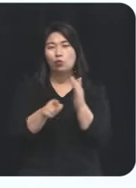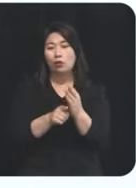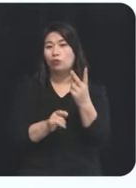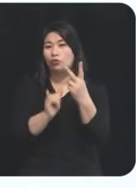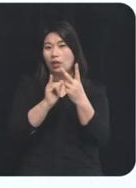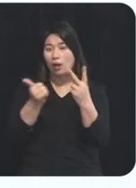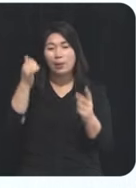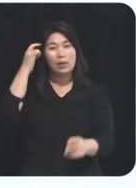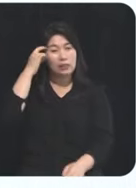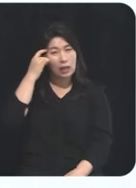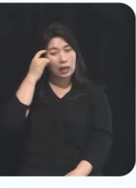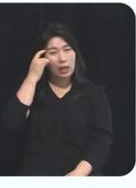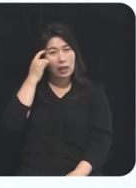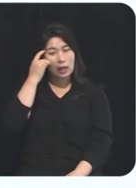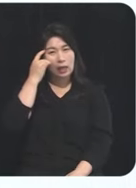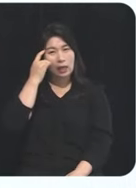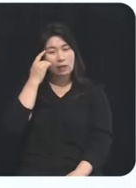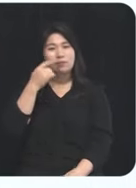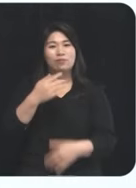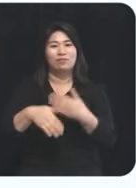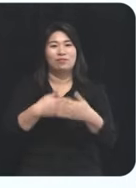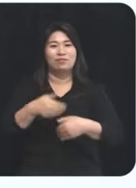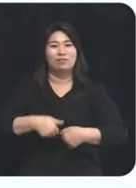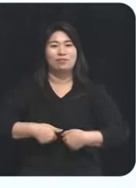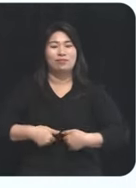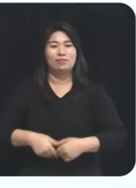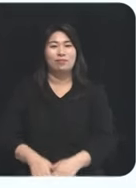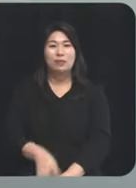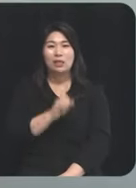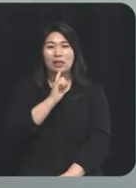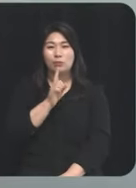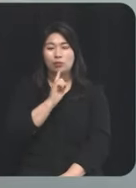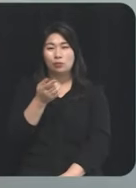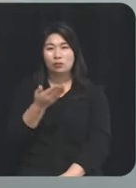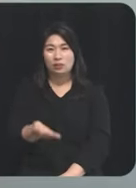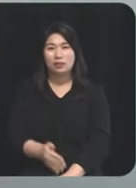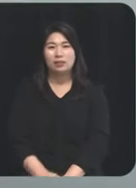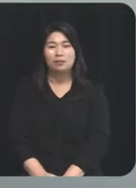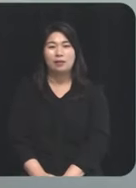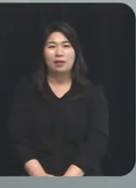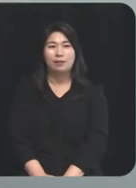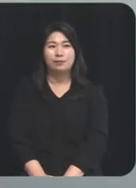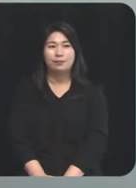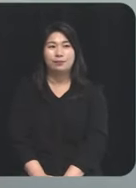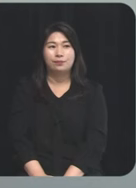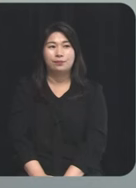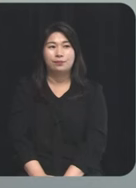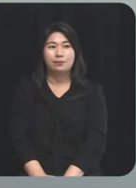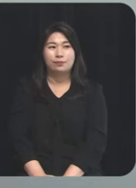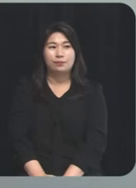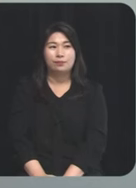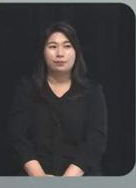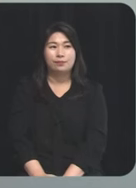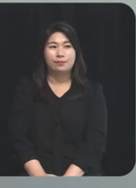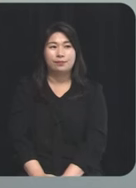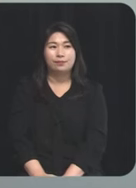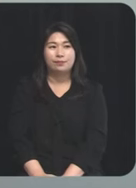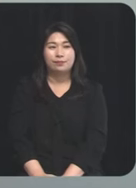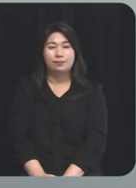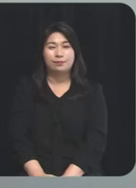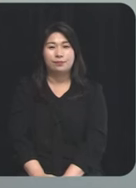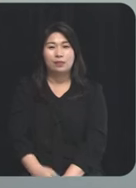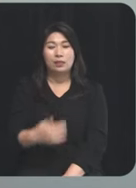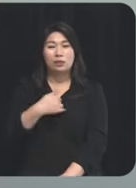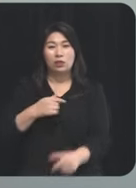해법을 들어볼 텐데요. 이번에는 각 1분 드리도록 하겠습니다. 문대림 후보 먼저 말씀을 해주시기 바랍니다.